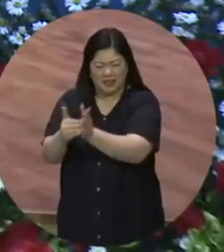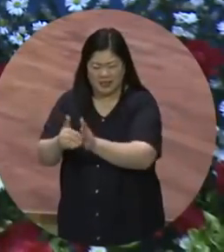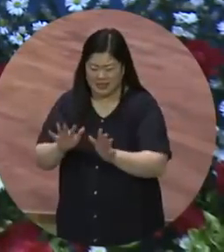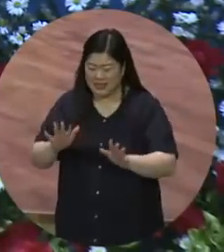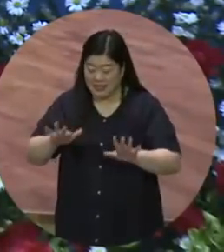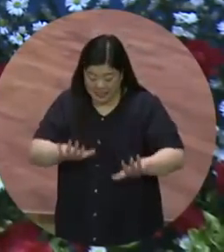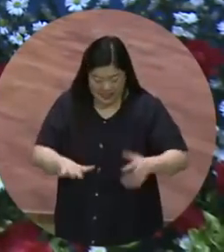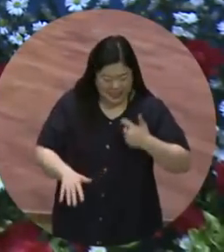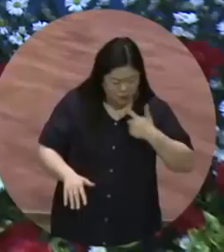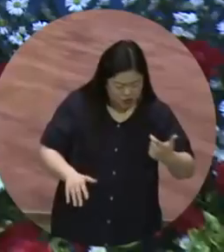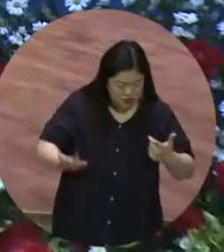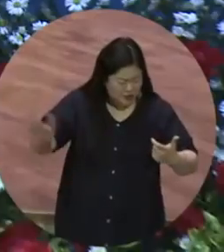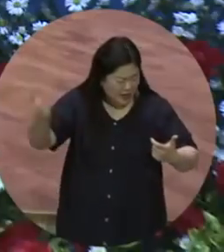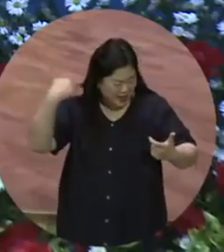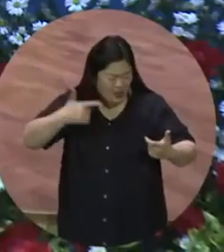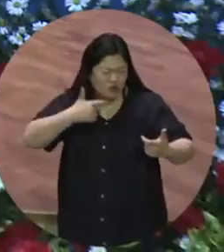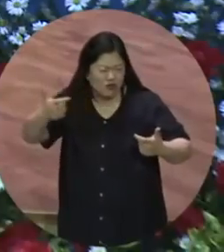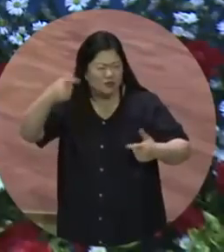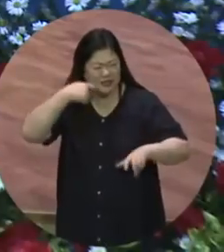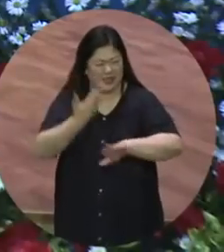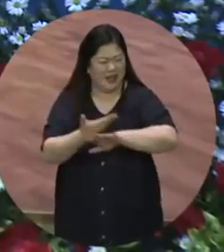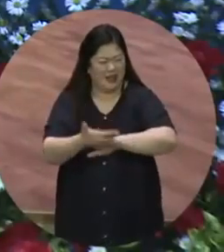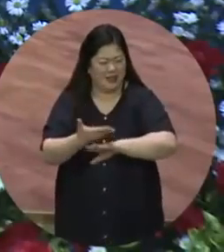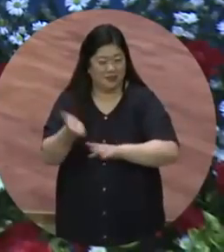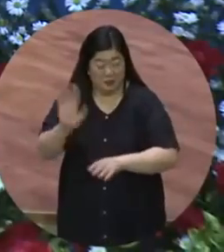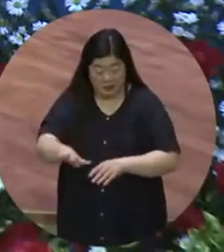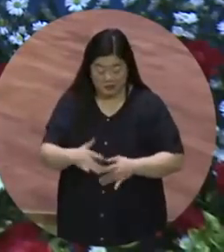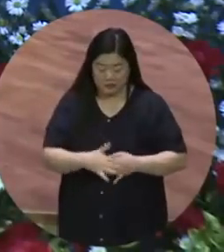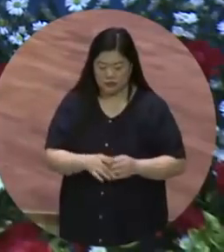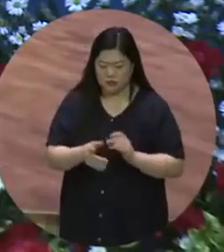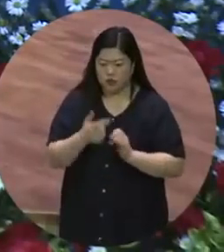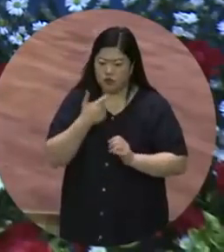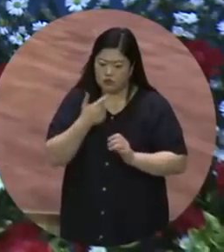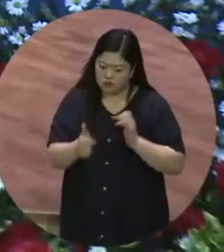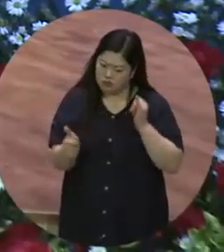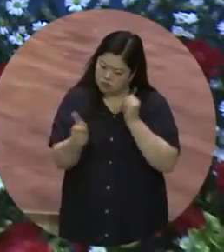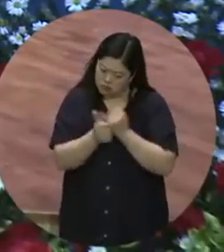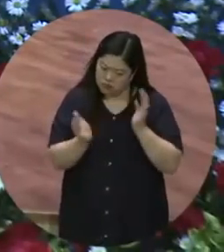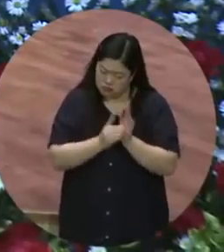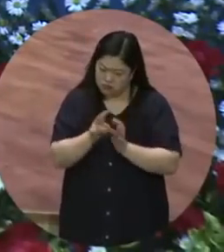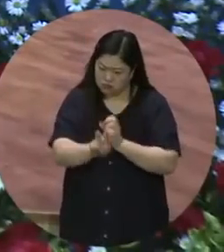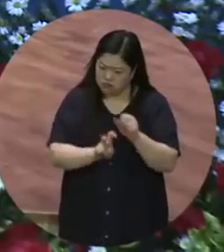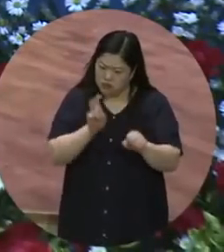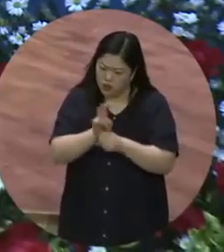60하고 다르죠. 그렇게 기도를 하기 시작했어요. 21절 보세요.